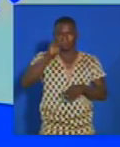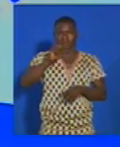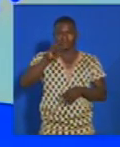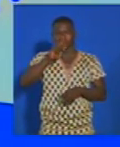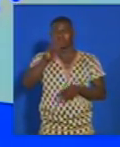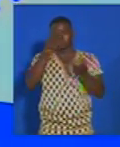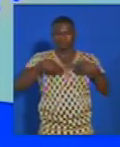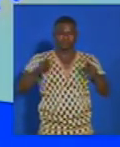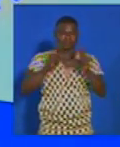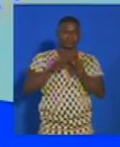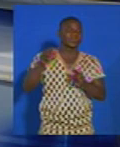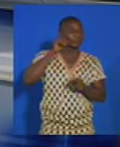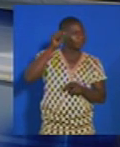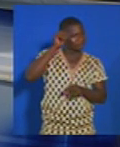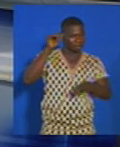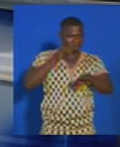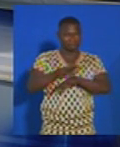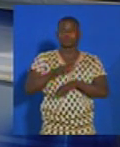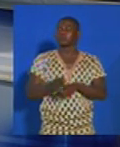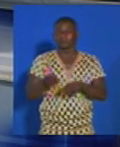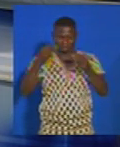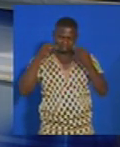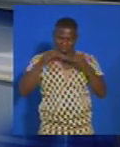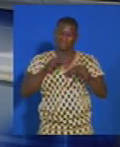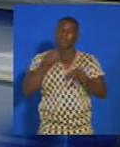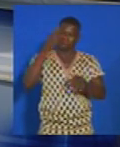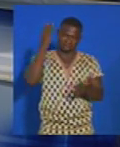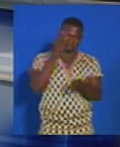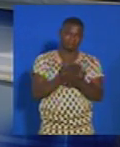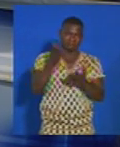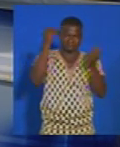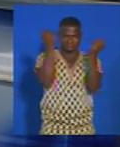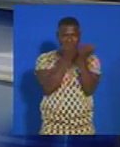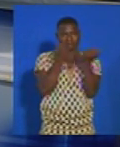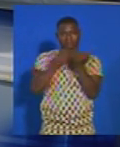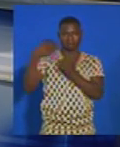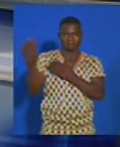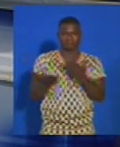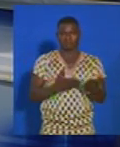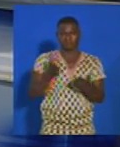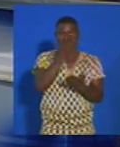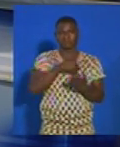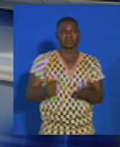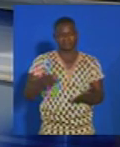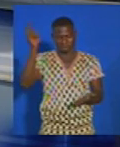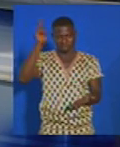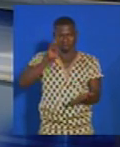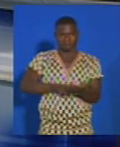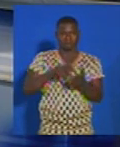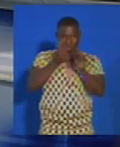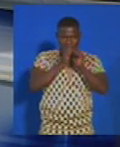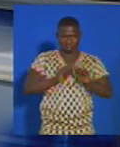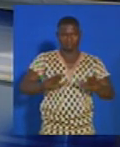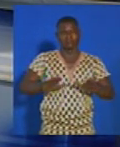un seul message au maréchal Haftar: arrêter les combats et envisager une solution pacifique à la crise. Mais est-ce que le bouillant maréchal